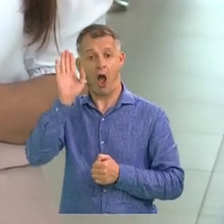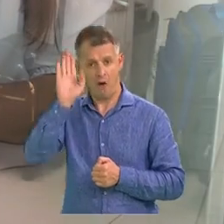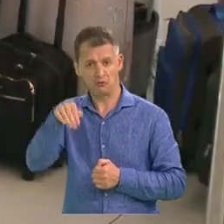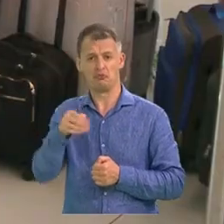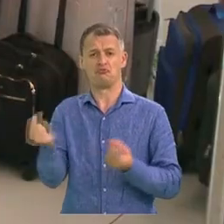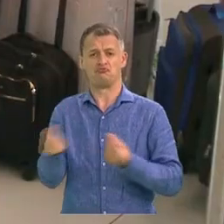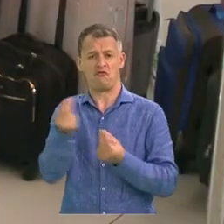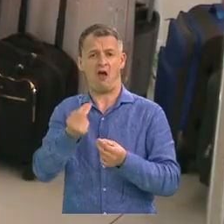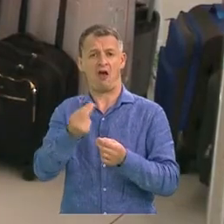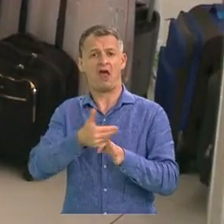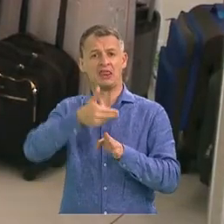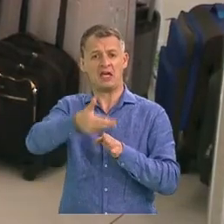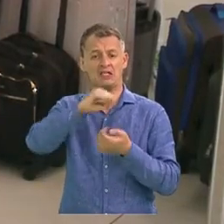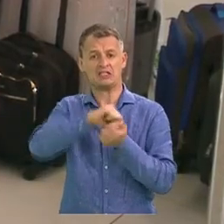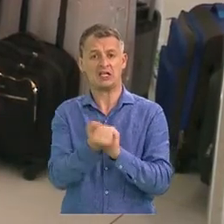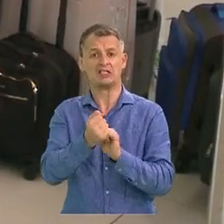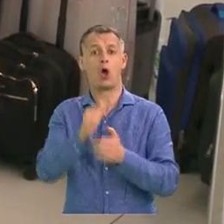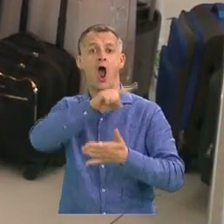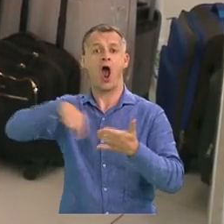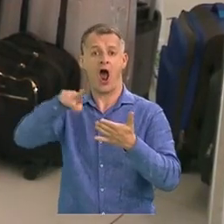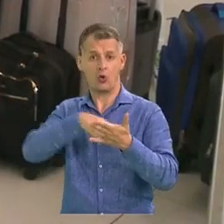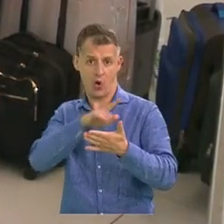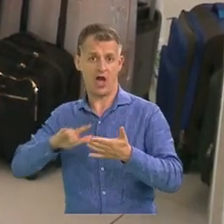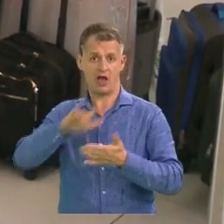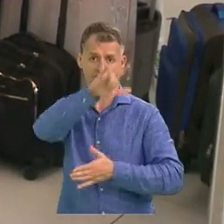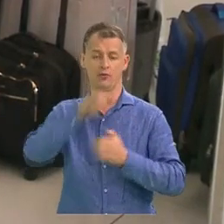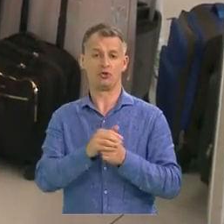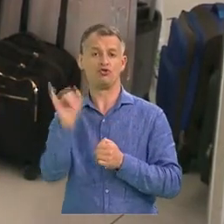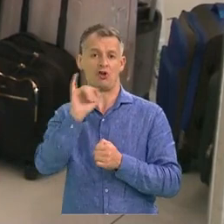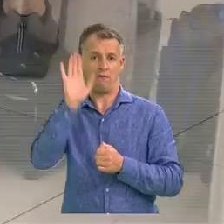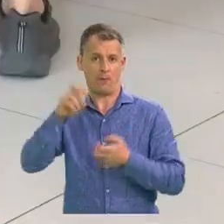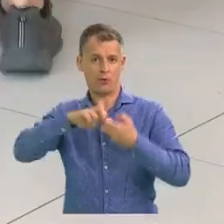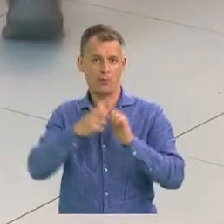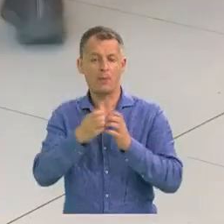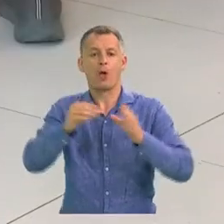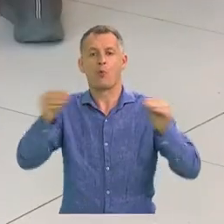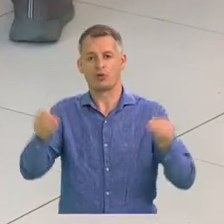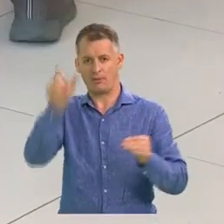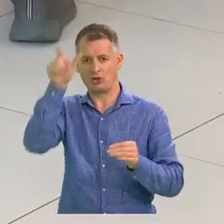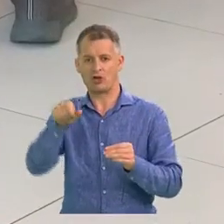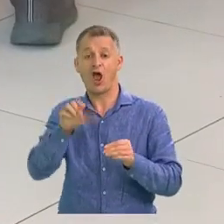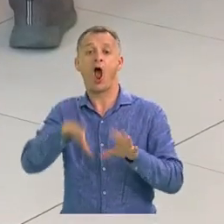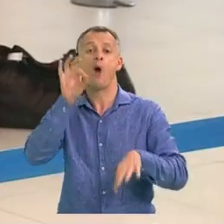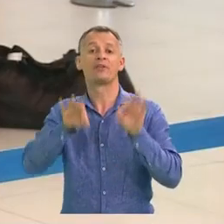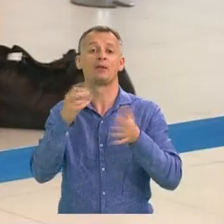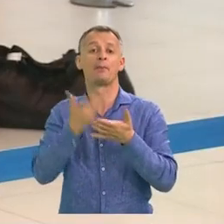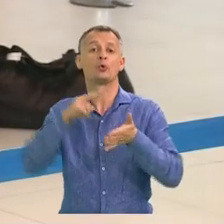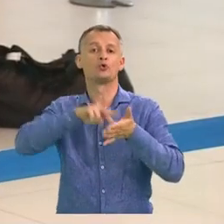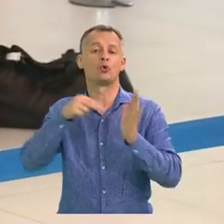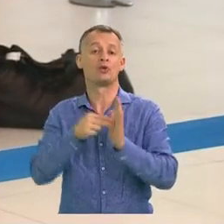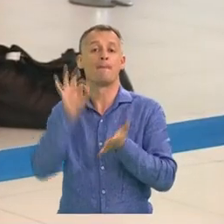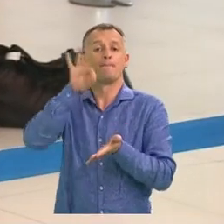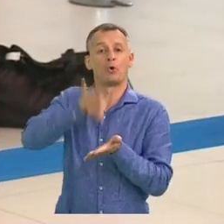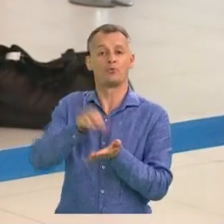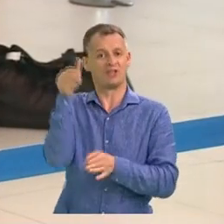o întârziere sau o anulare. Dintre cei care au avut probleme, majoritatea au optat pentru soluțiile propuse